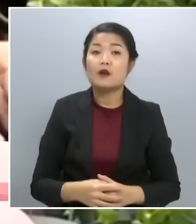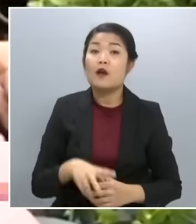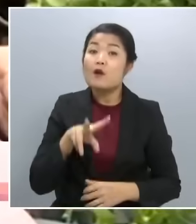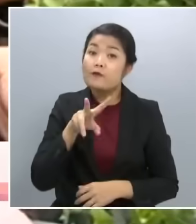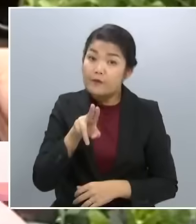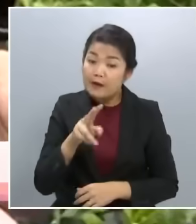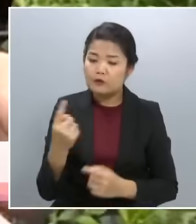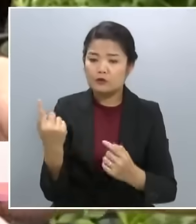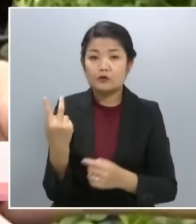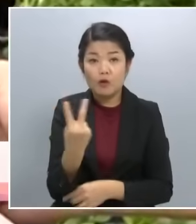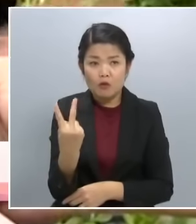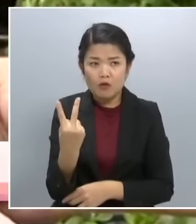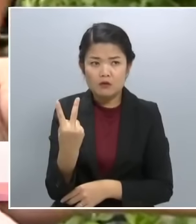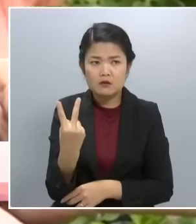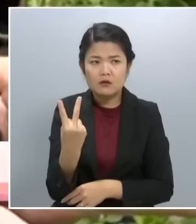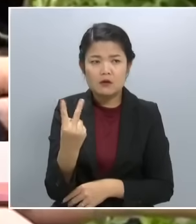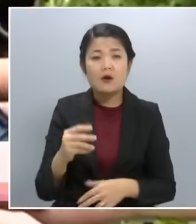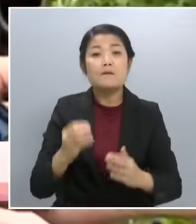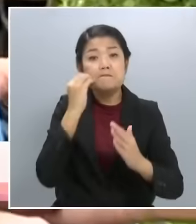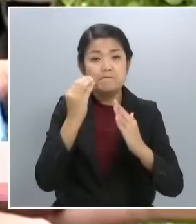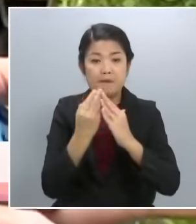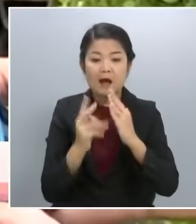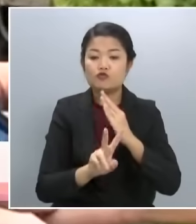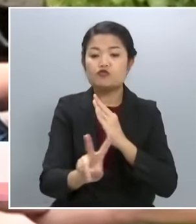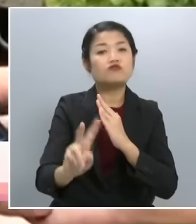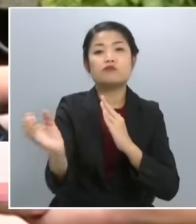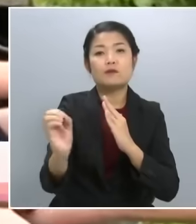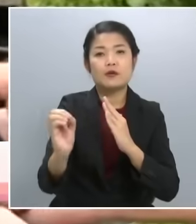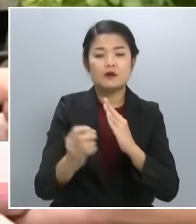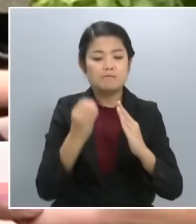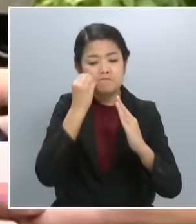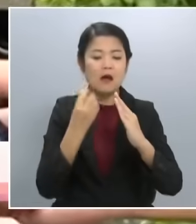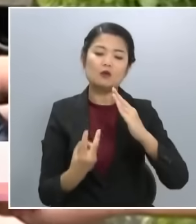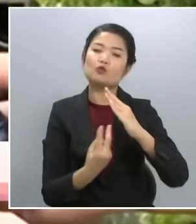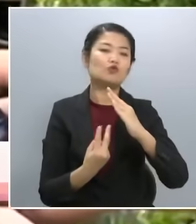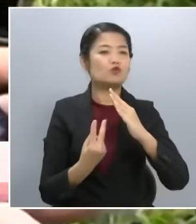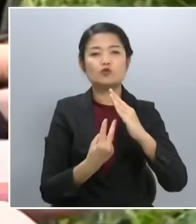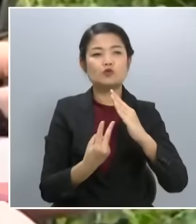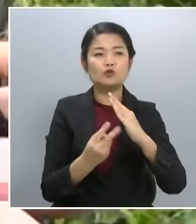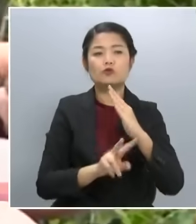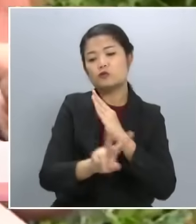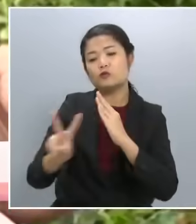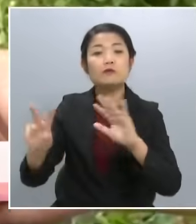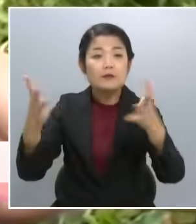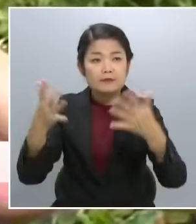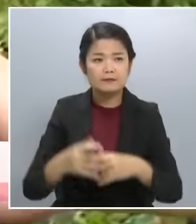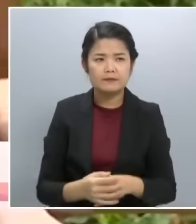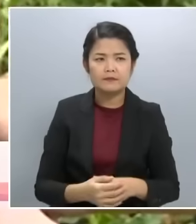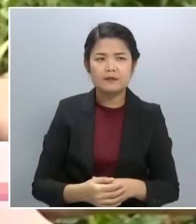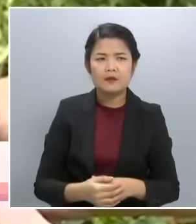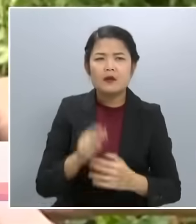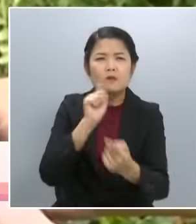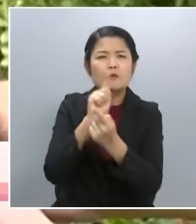เขาอ่ะเราเขาไม่ค่อยออกไปไหนหรอกเขาจะอยู่แต่ไหนบ้างทั้งคู่เลยใช่ทั้งคู่เลยเขาไม่ได้ไปไหนกันป้าเไม่ค่อยเจอเขาหรอก